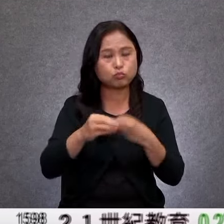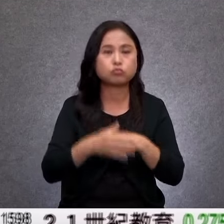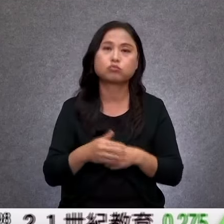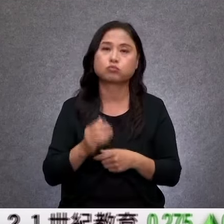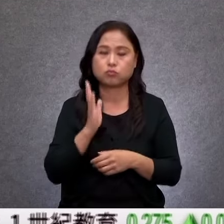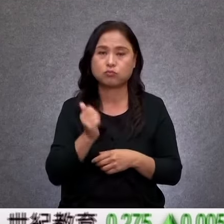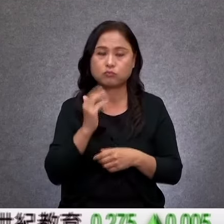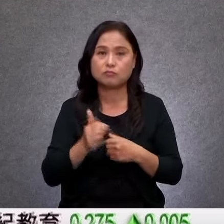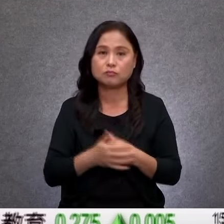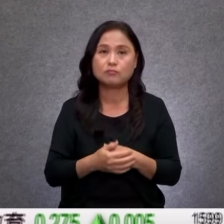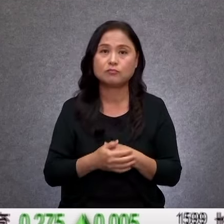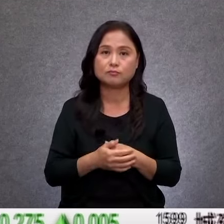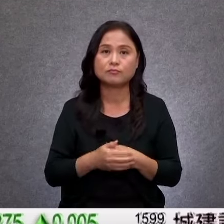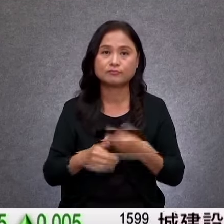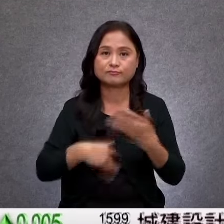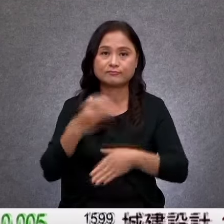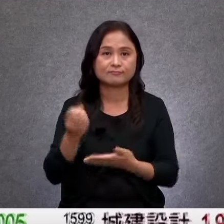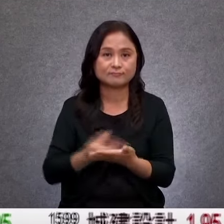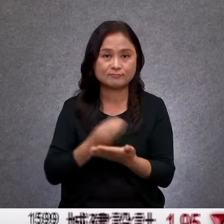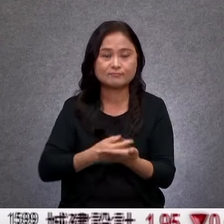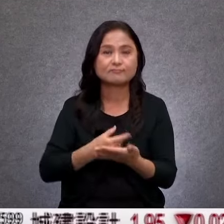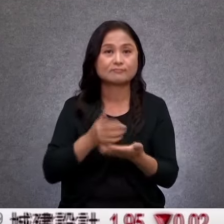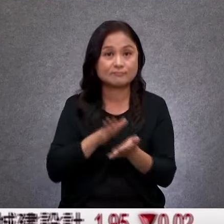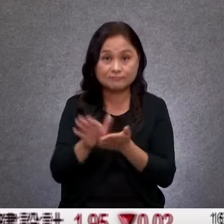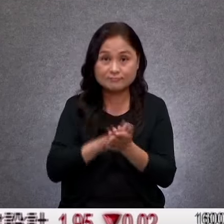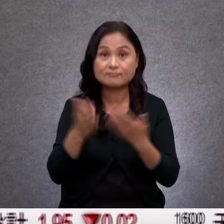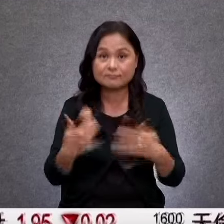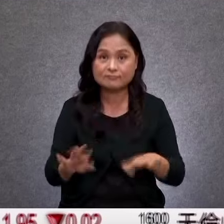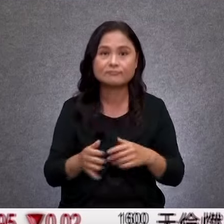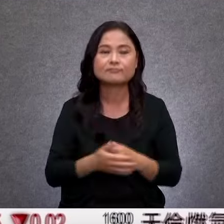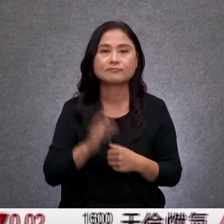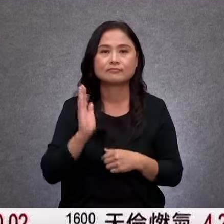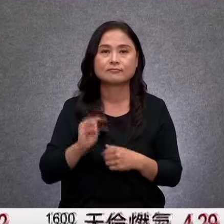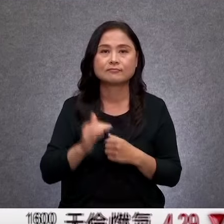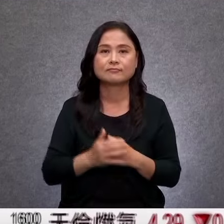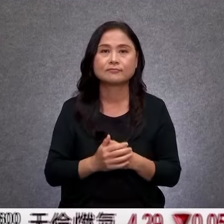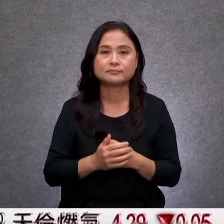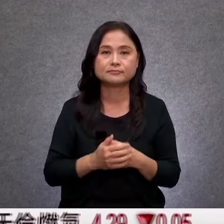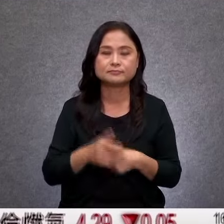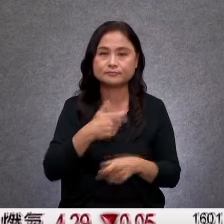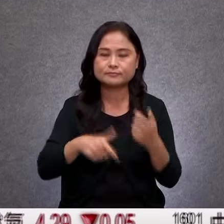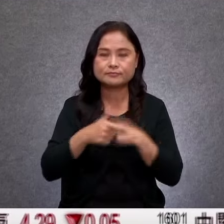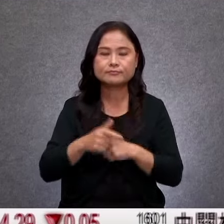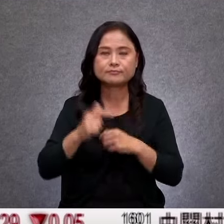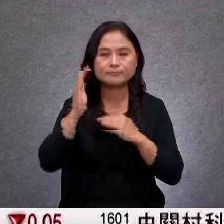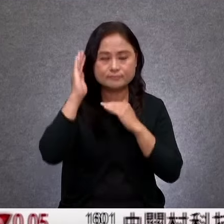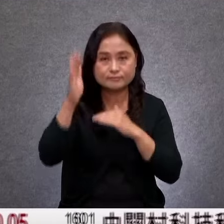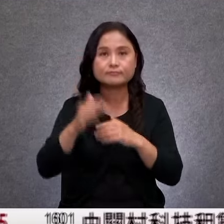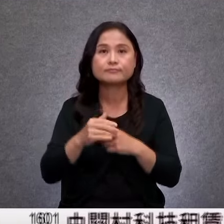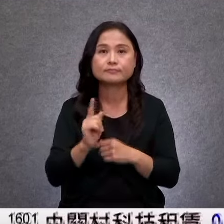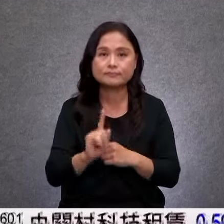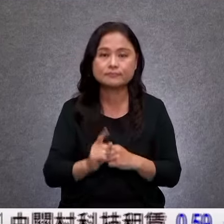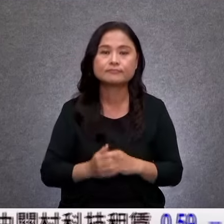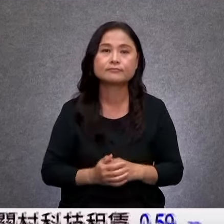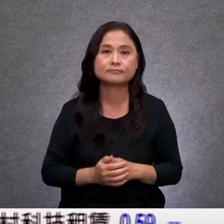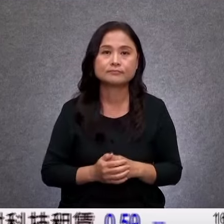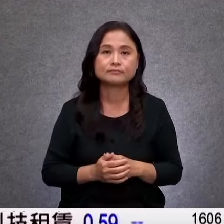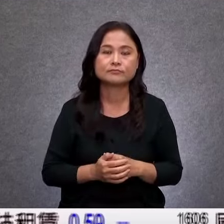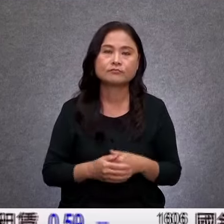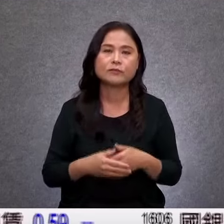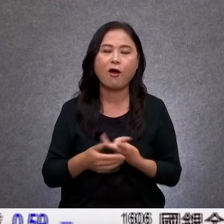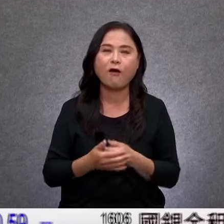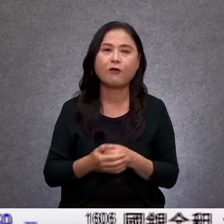適啲。預期咧撤銷咗啲辣椒之後， 就可以對市場的